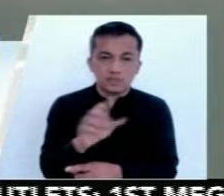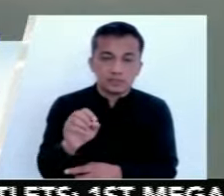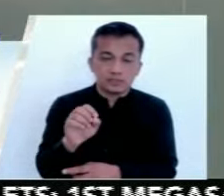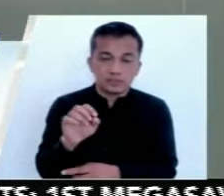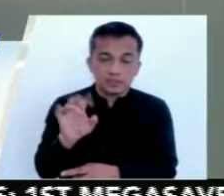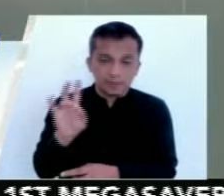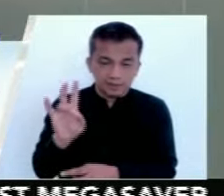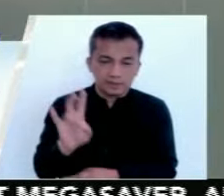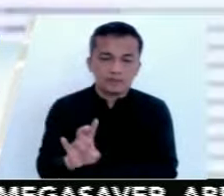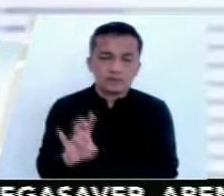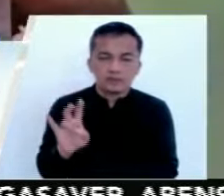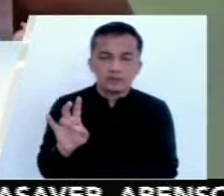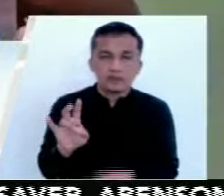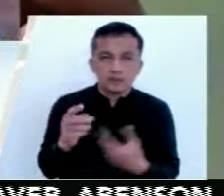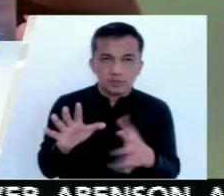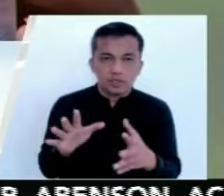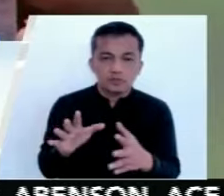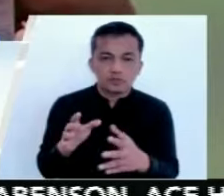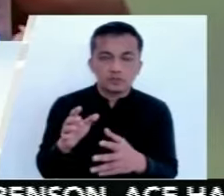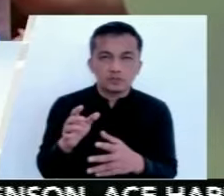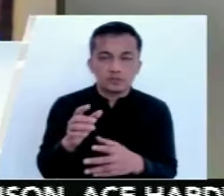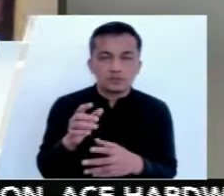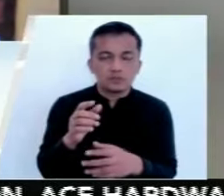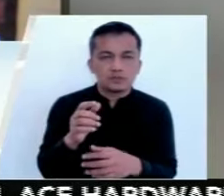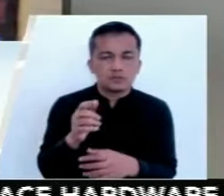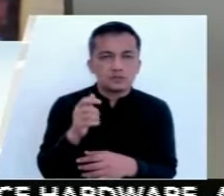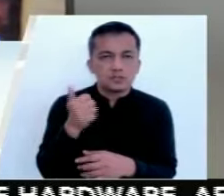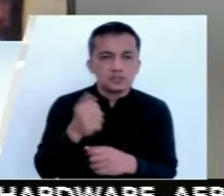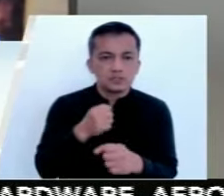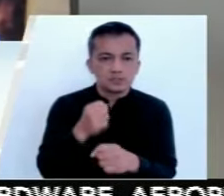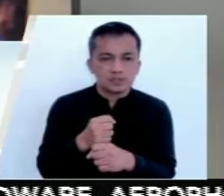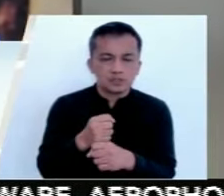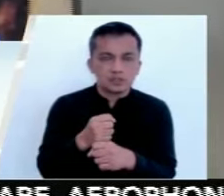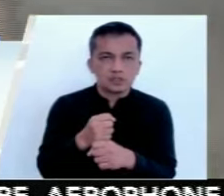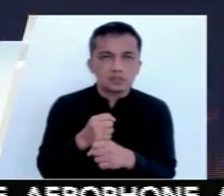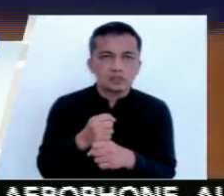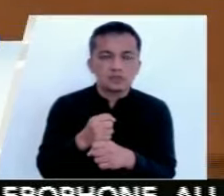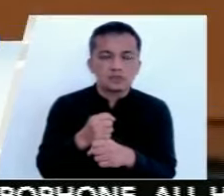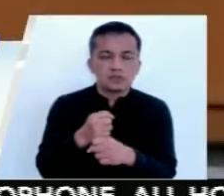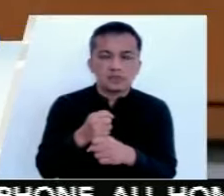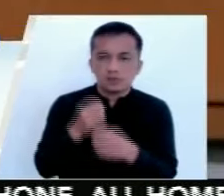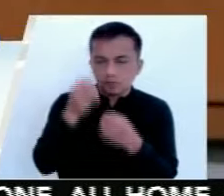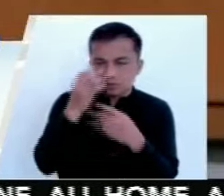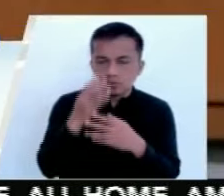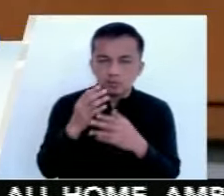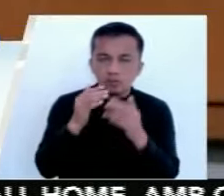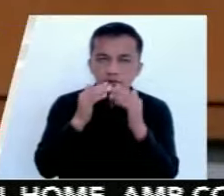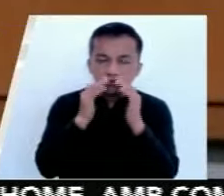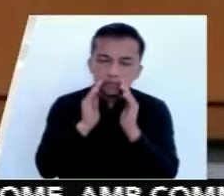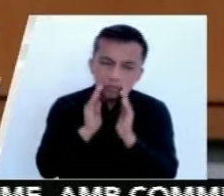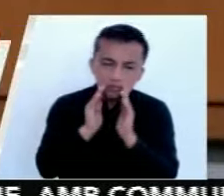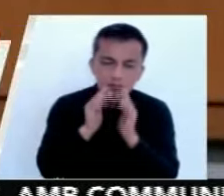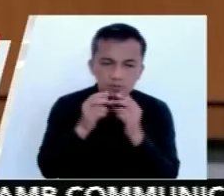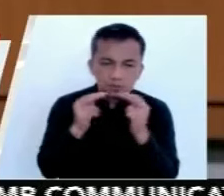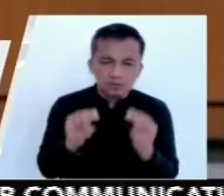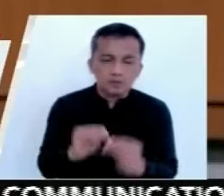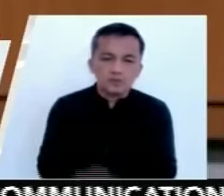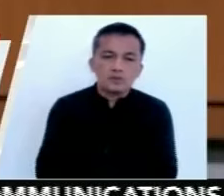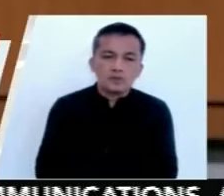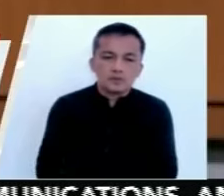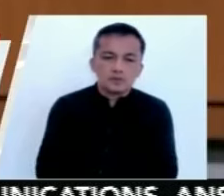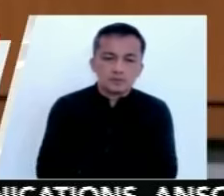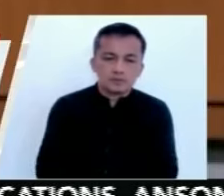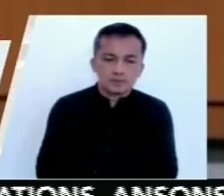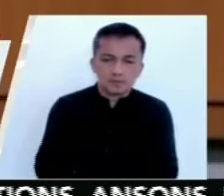Pero makaraang isang dekada, isang nakapanlulubong balita ang bumungad sa kanila. Yung sa papa ko po, ano po, nung pumunta po siya